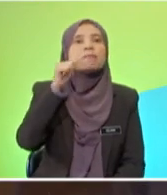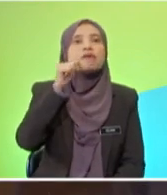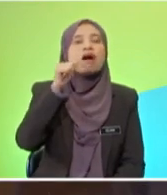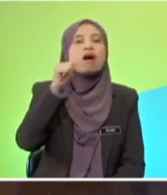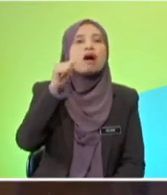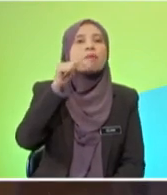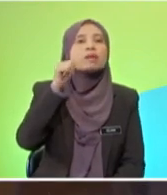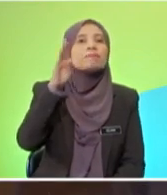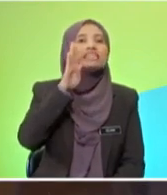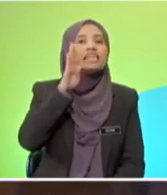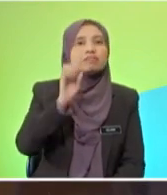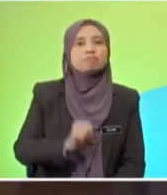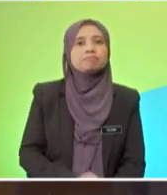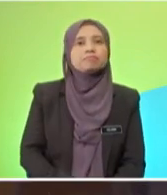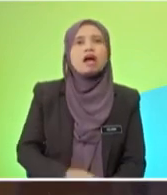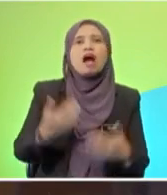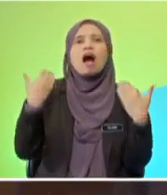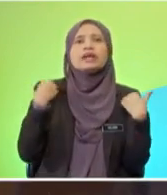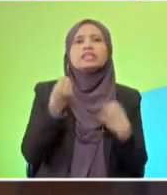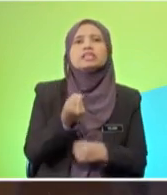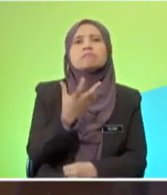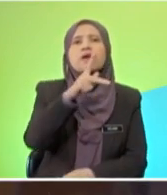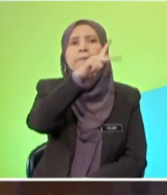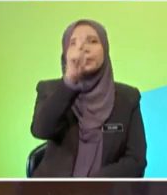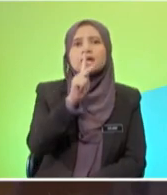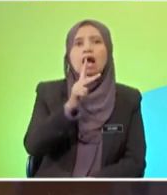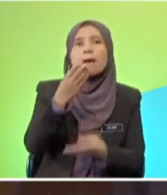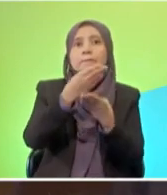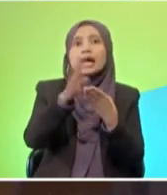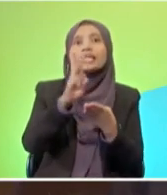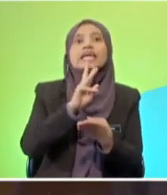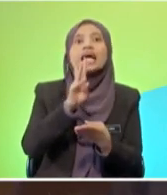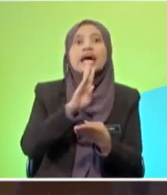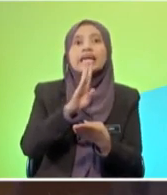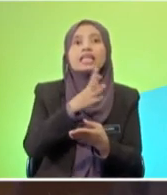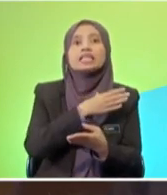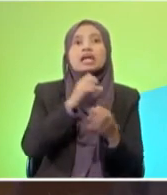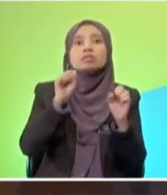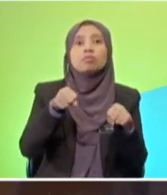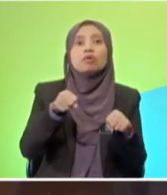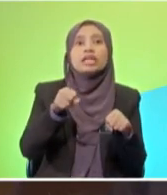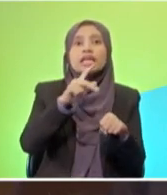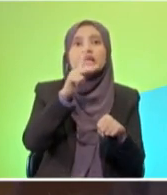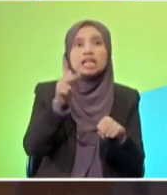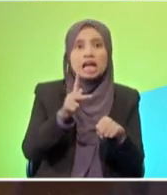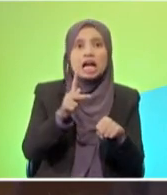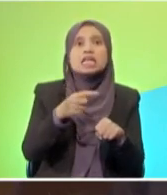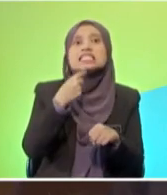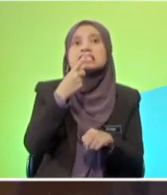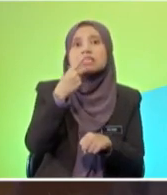Oke Amira ada berapa kah bagian air dan boleh tak Amira Sebutkan